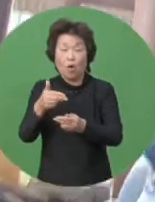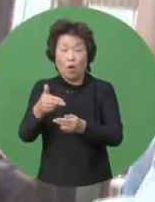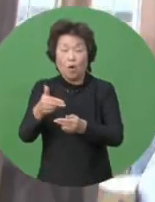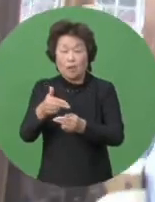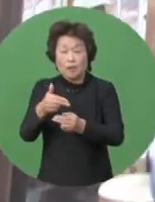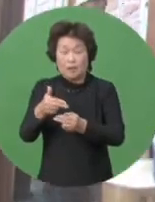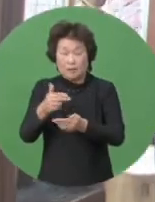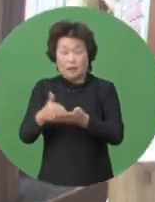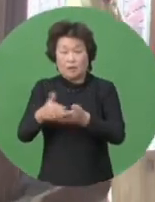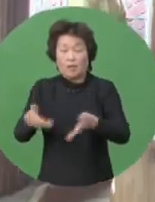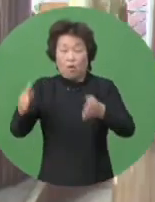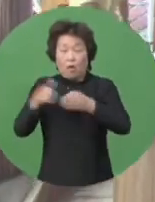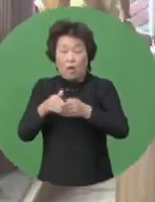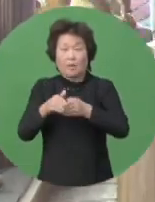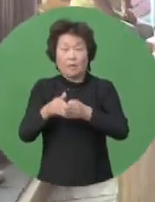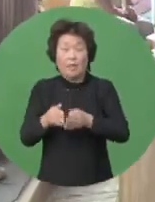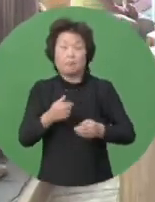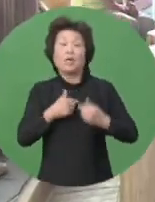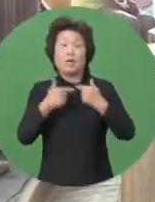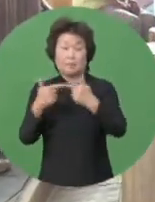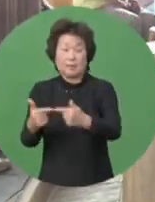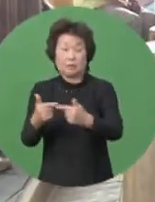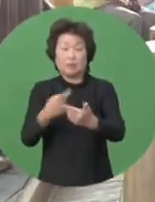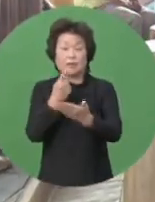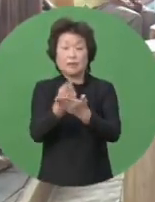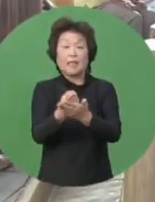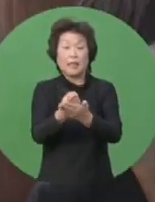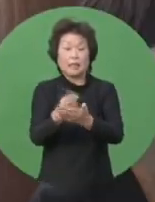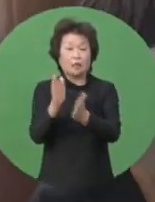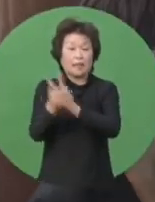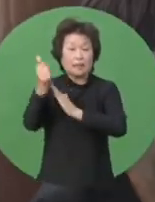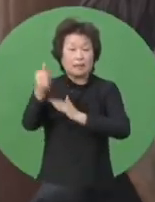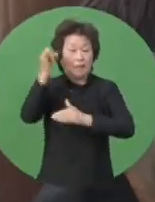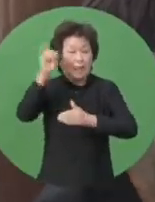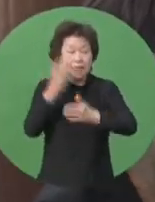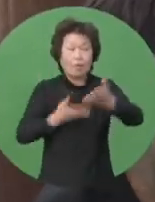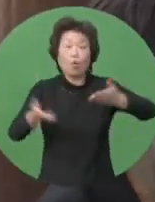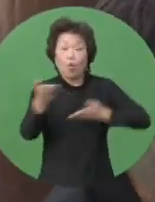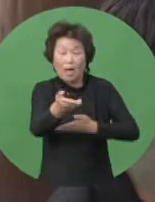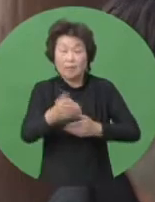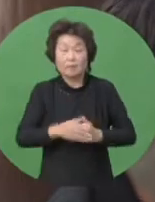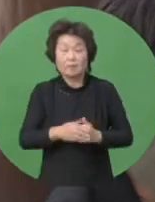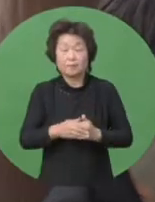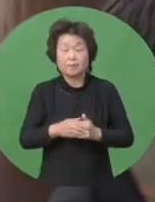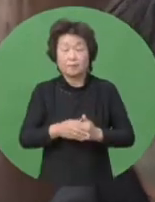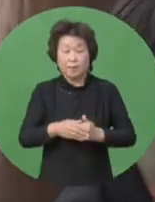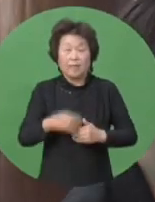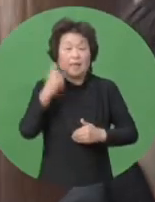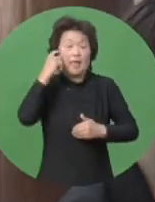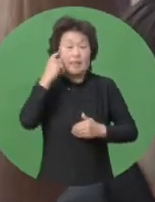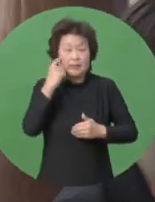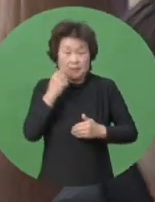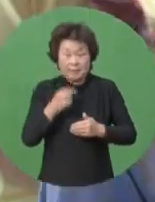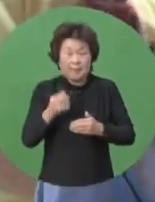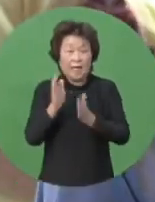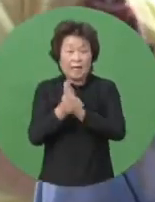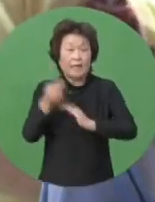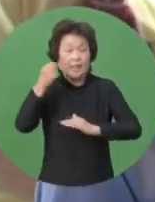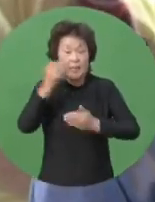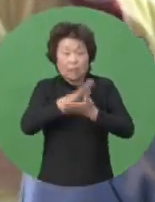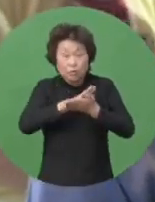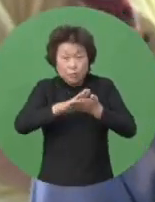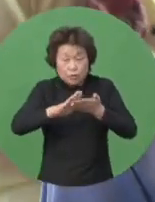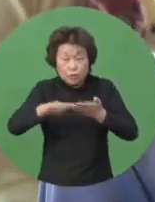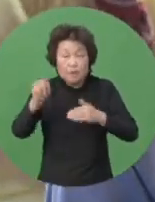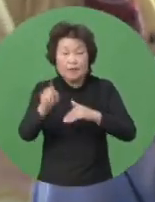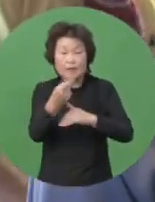に向かいます。ここで参加者と知事とが意見交換。体感した県南の美しい自然をも